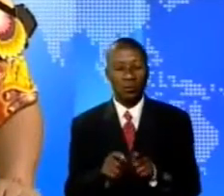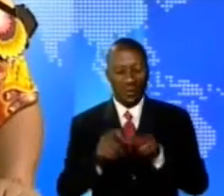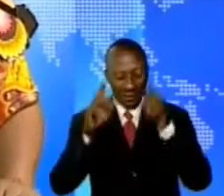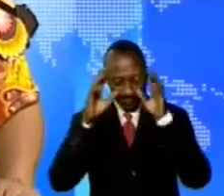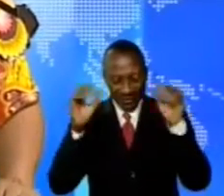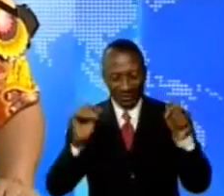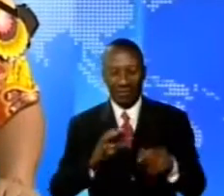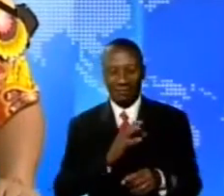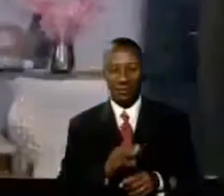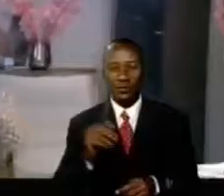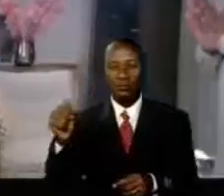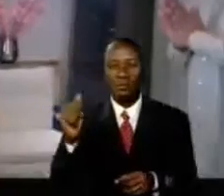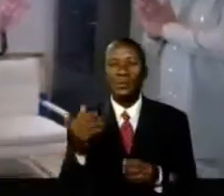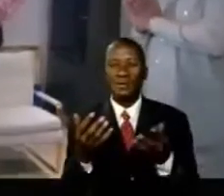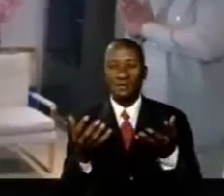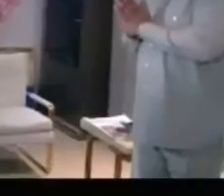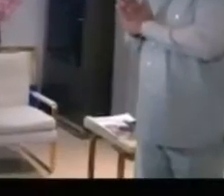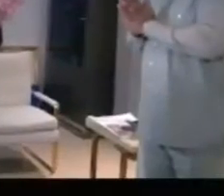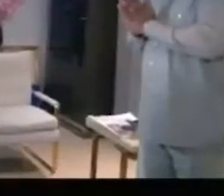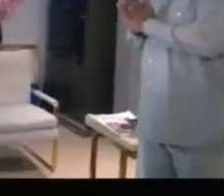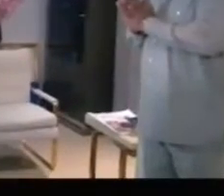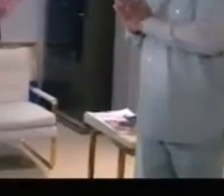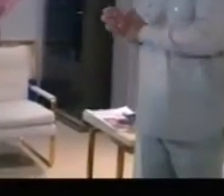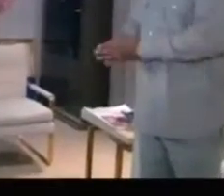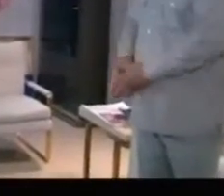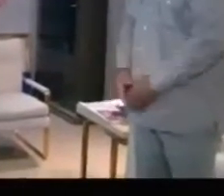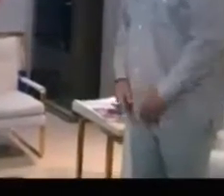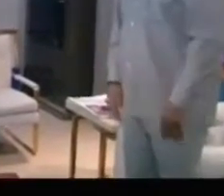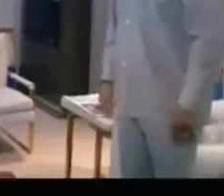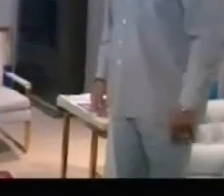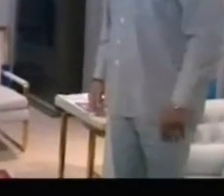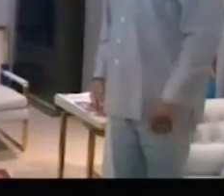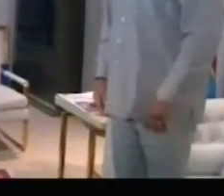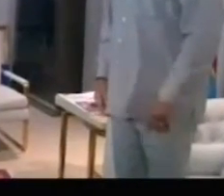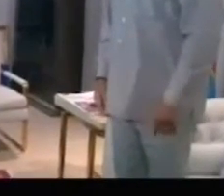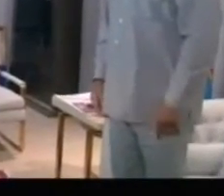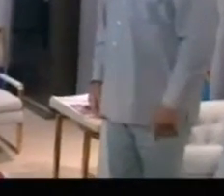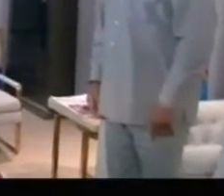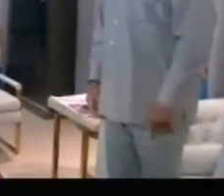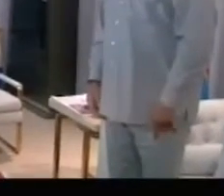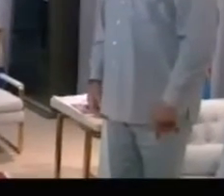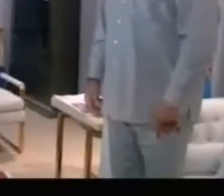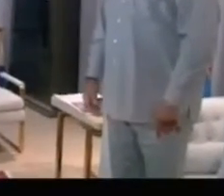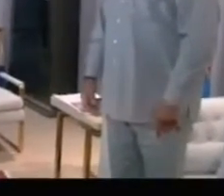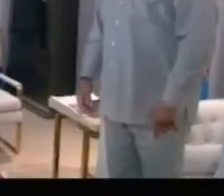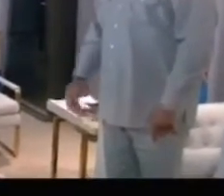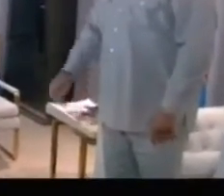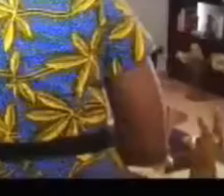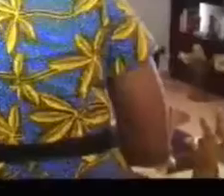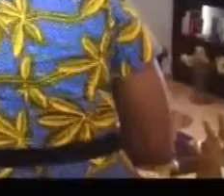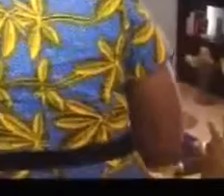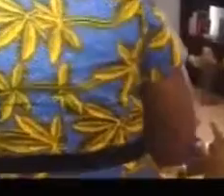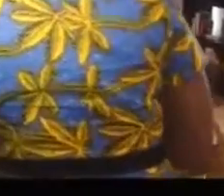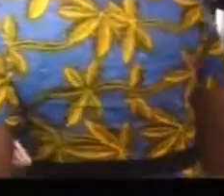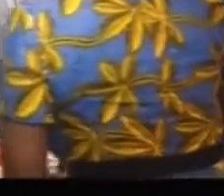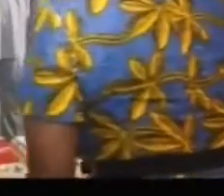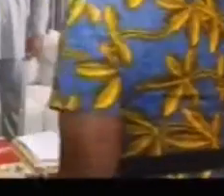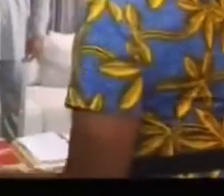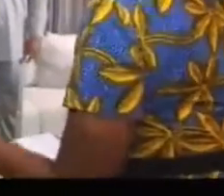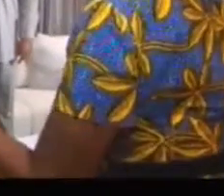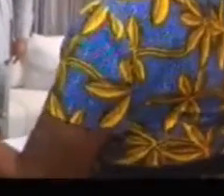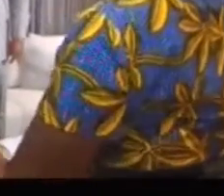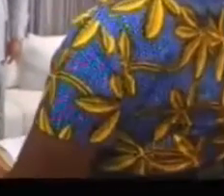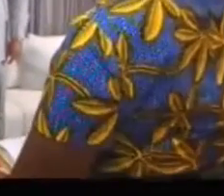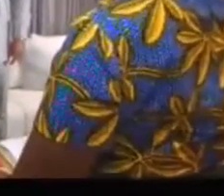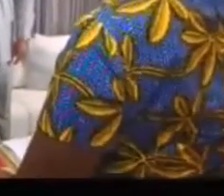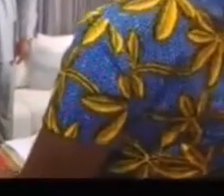Félix-Antoine Tshisekedi Tshilombo. Dans quelques semaines, le président de la République, Félix-Antoine Tshisekedi Tshilombo, va prendre la reine du